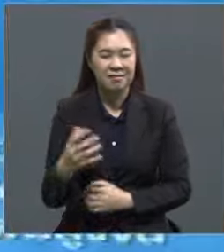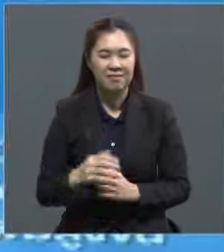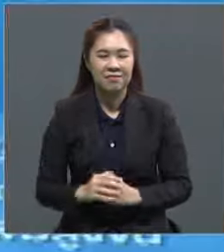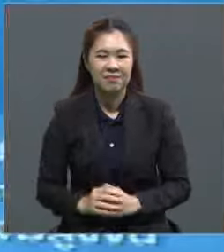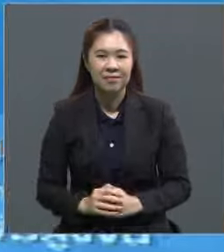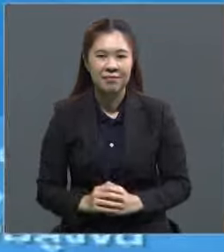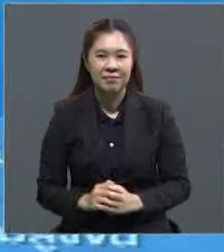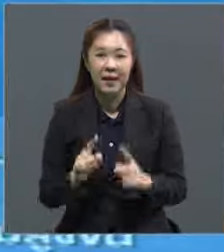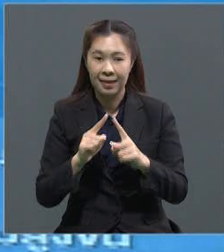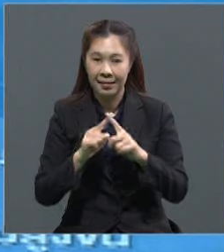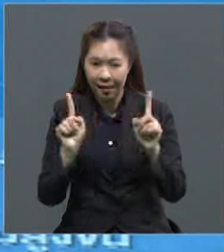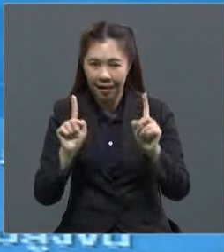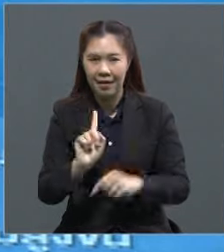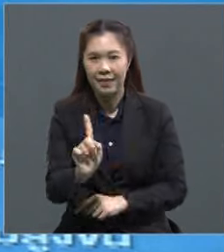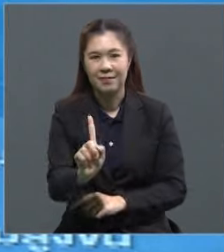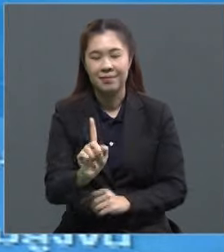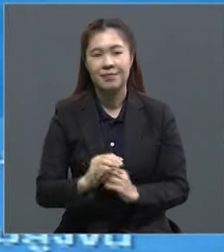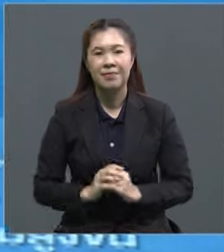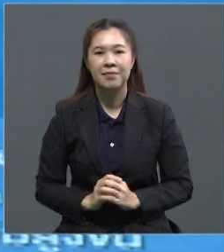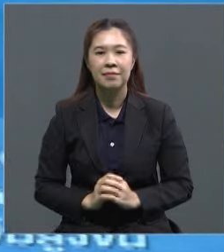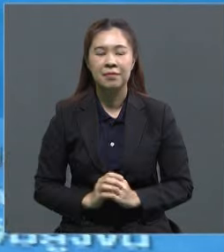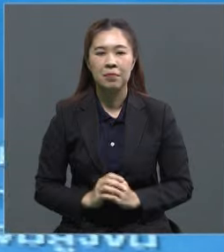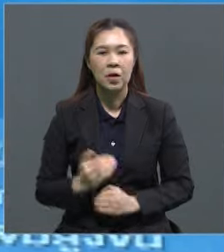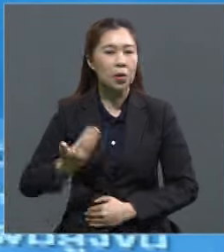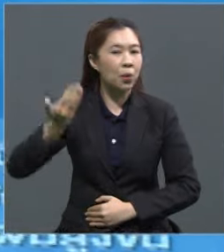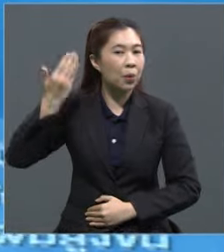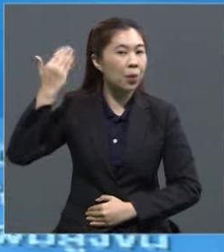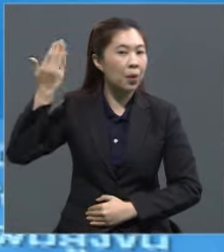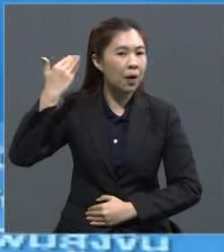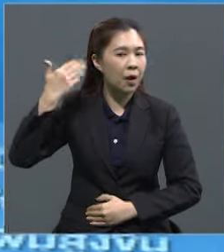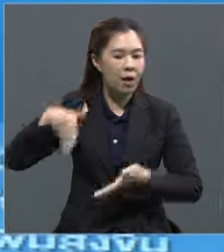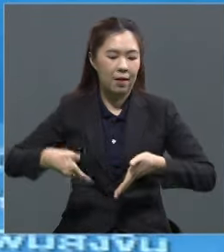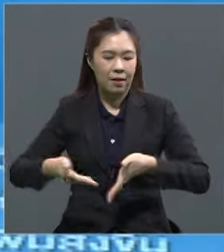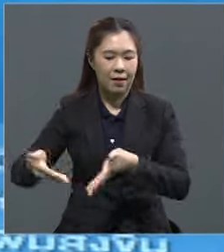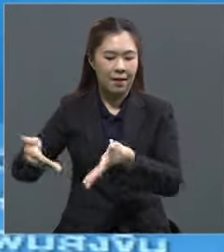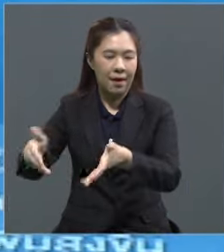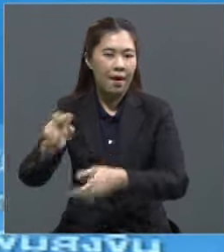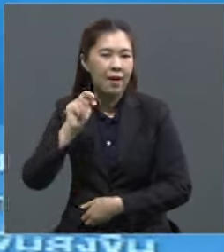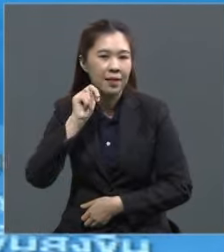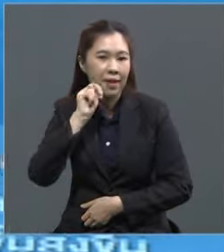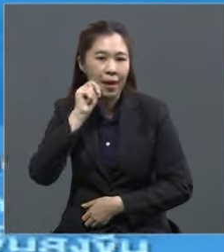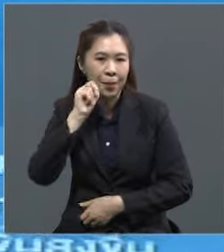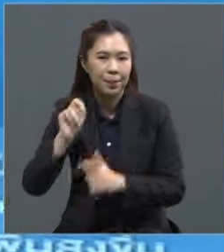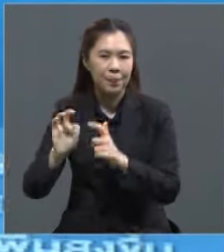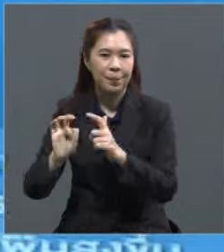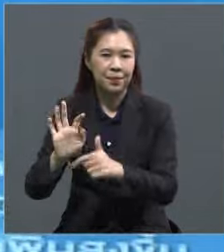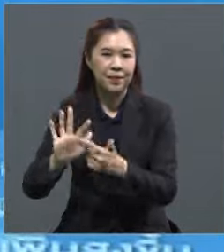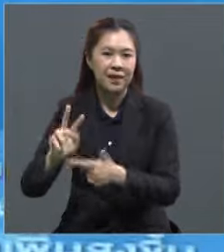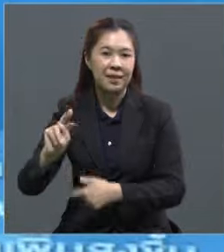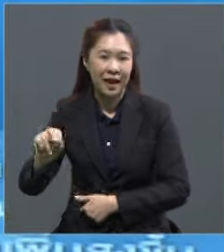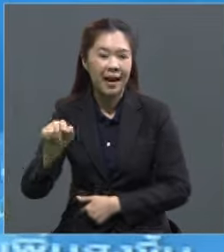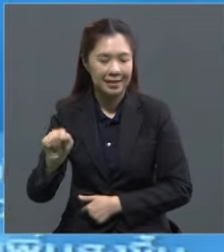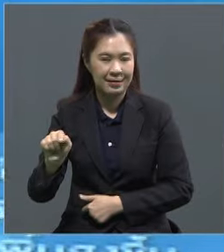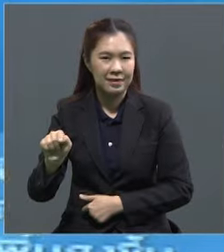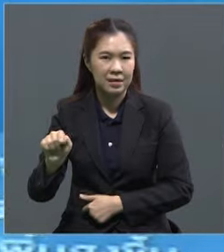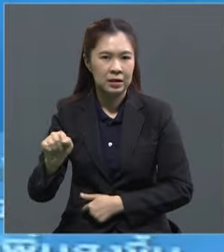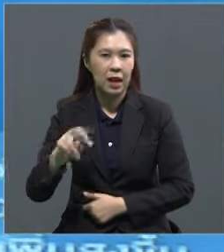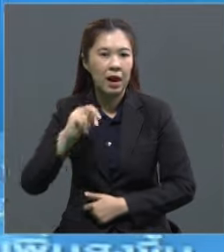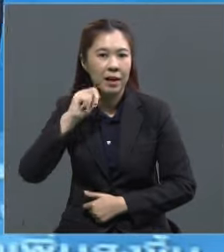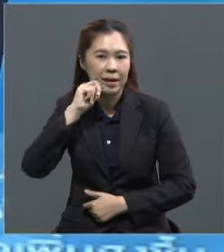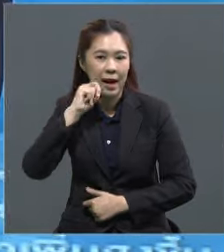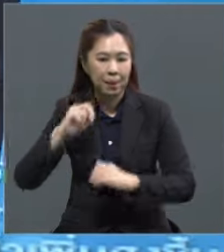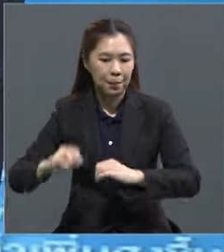แต่ครับแต่มีแต่คือช่วงที่ผ่านมาเนี่ยแม่น้ำน่านอสถานการณ์ก็คือเข้าสู่สถานการณ์ปกติก็ก็คือว่าปริมาณ